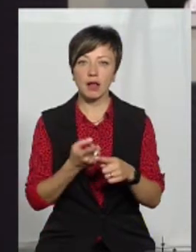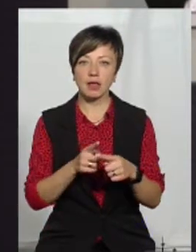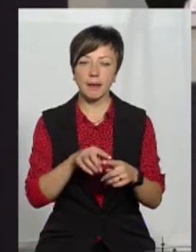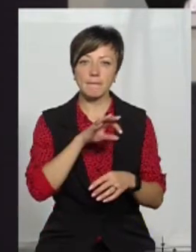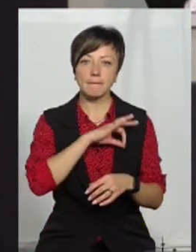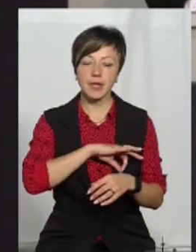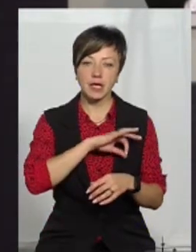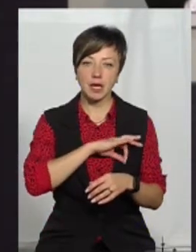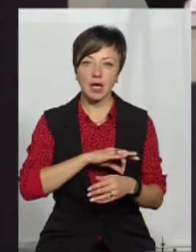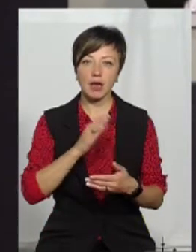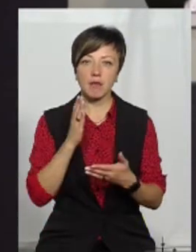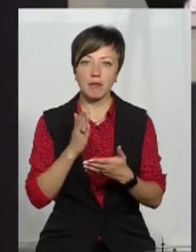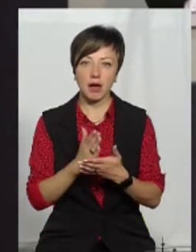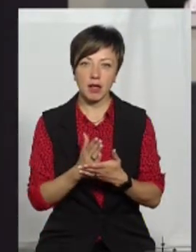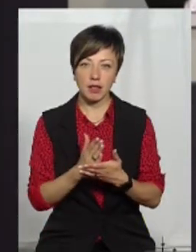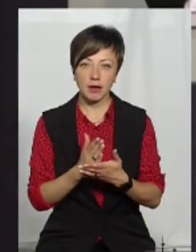і мали...